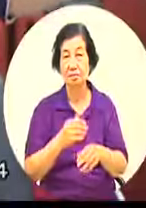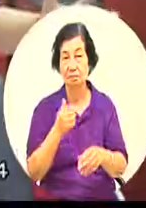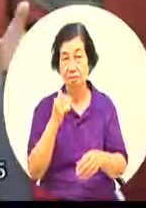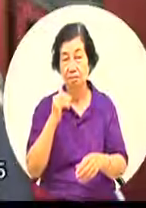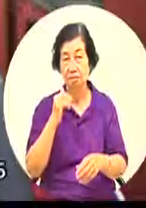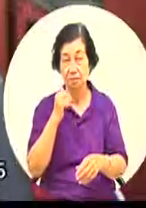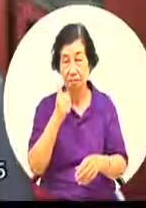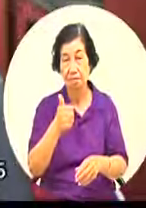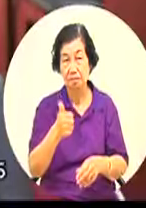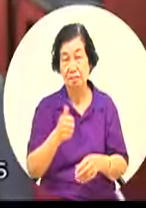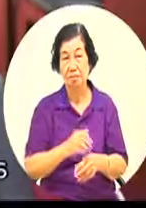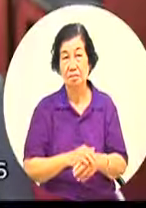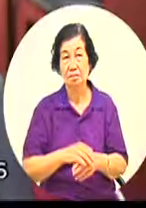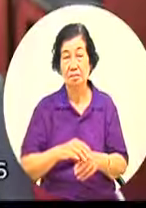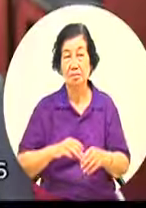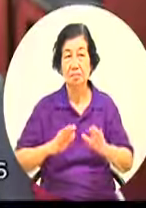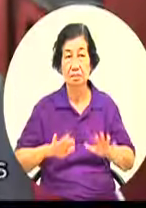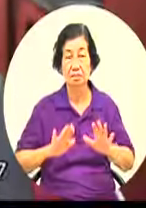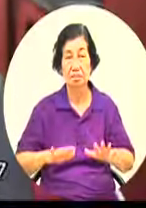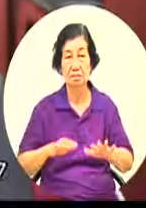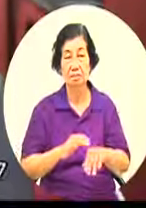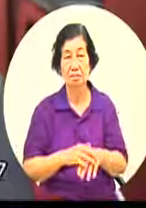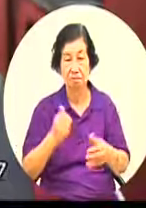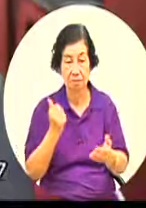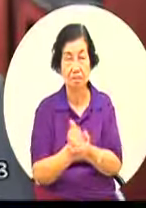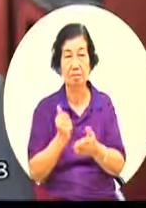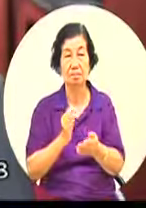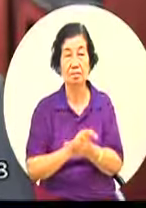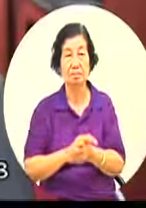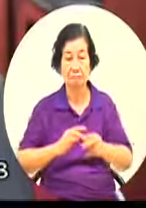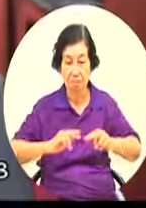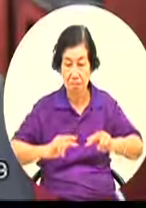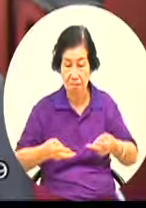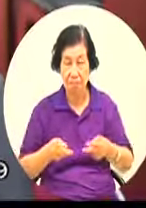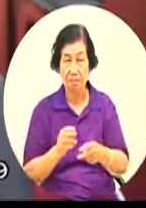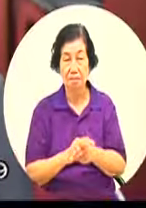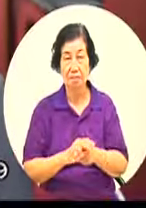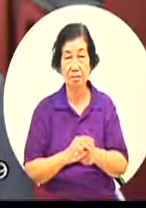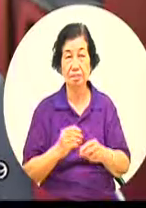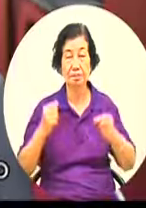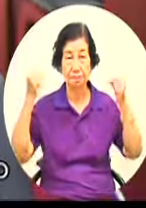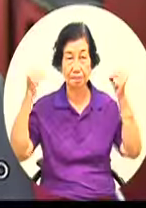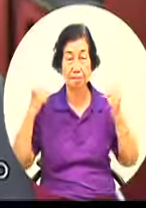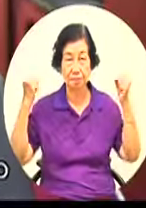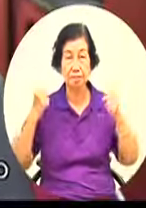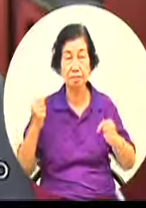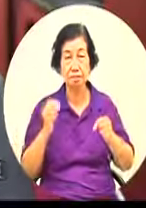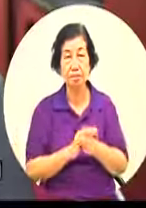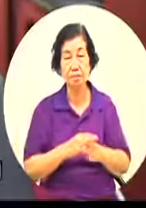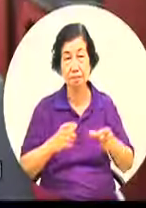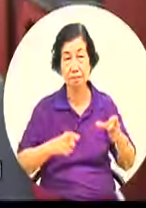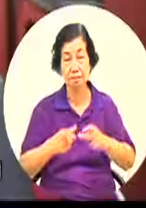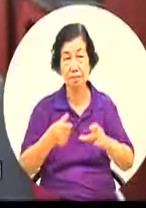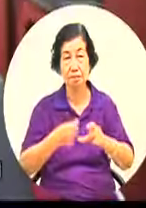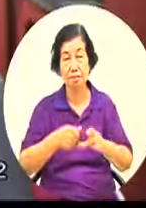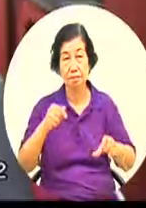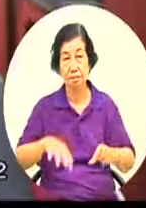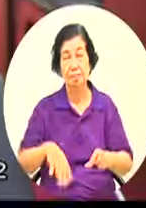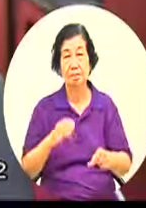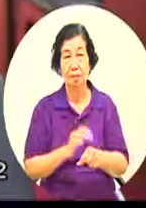家打造成运动园区，何不帮我们争取国民运动中心在凤山区